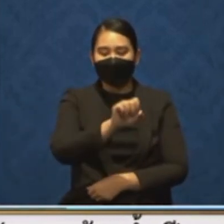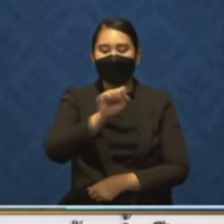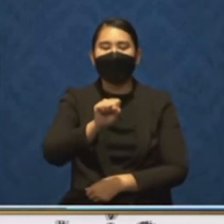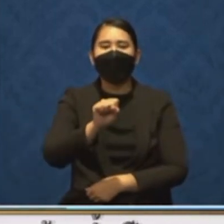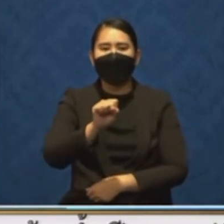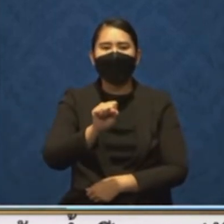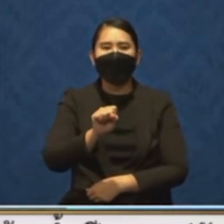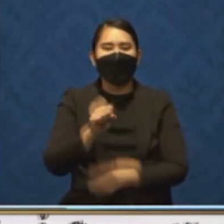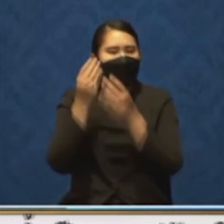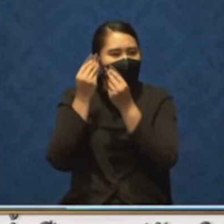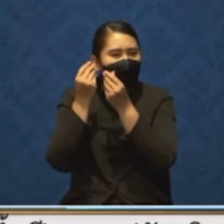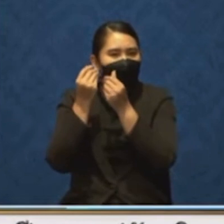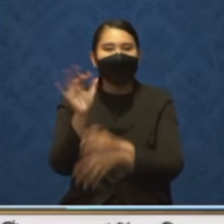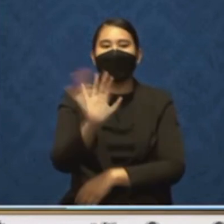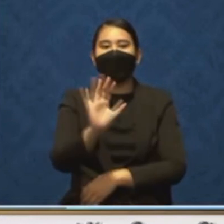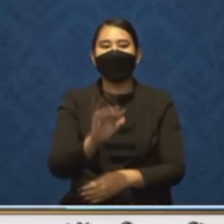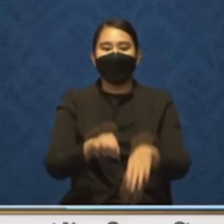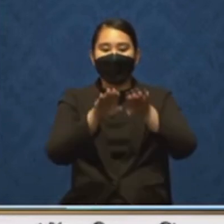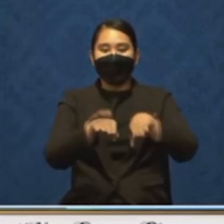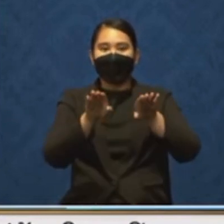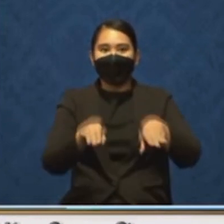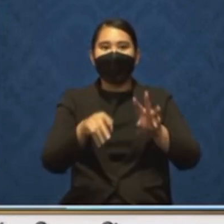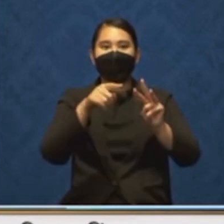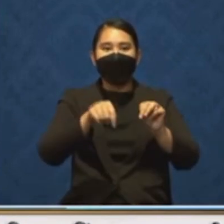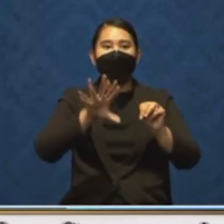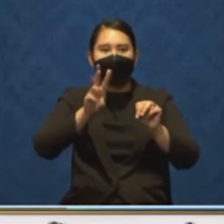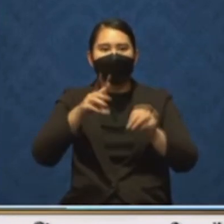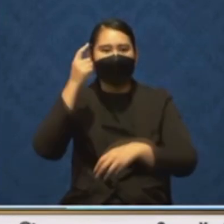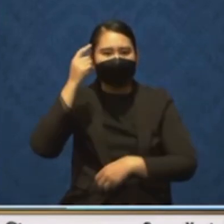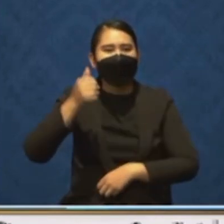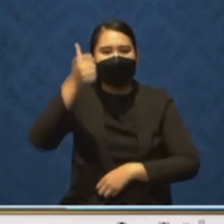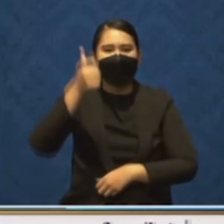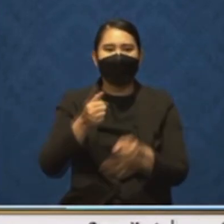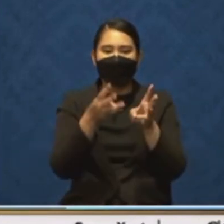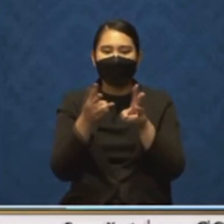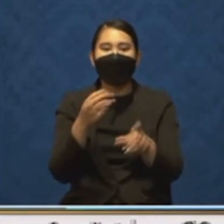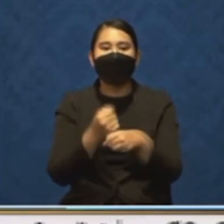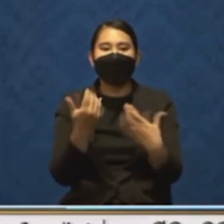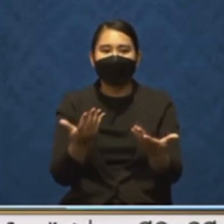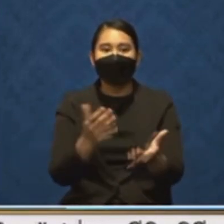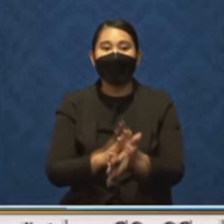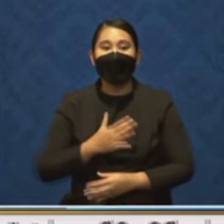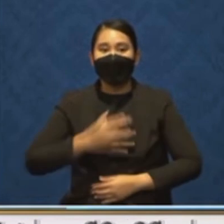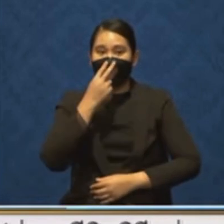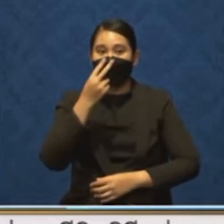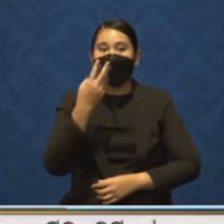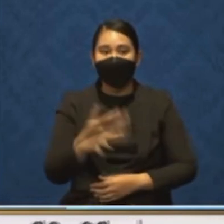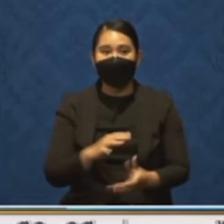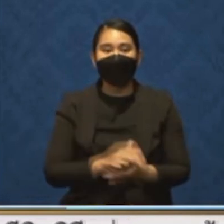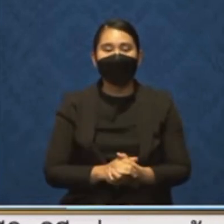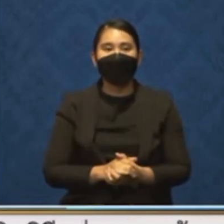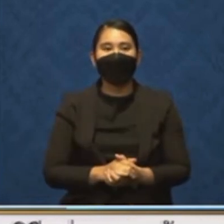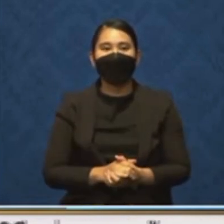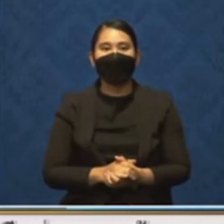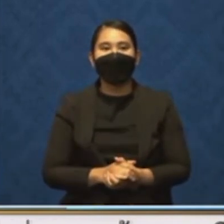คณะรัฐมนตรีครับน้องๆเด็กประถมปลายก็ต้องคำนวณเป็นเค้าวิธีคิดแบบนี้เป็นแบบไหนแล้วผมไปดูมาแล้วครับว่าอย่าง